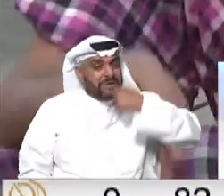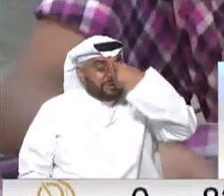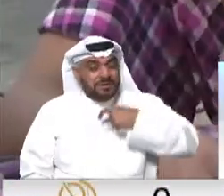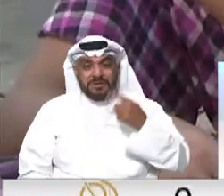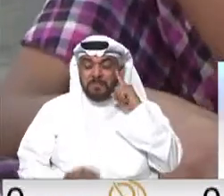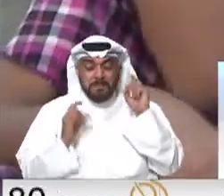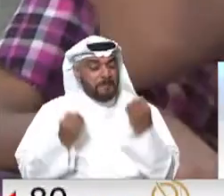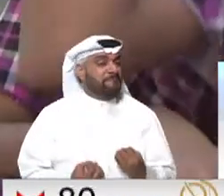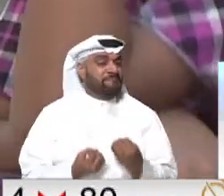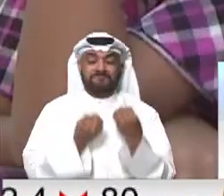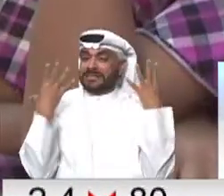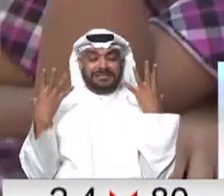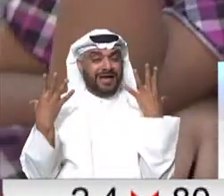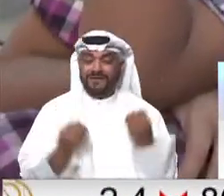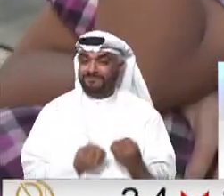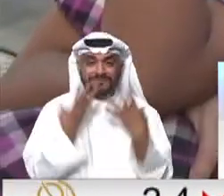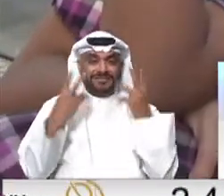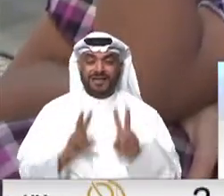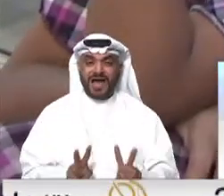شيء.